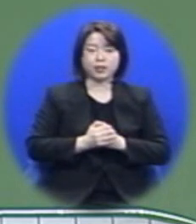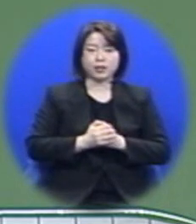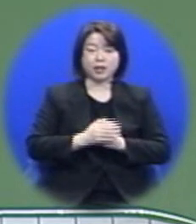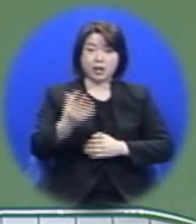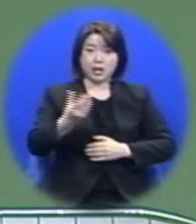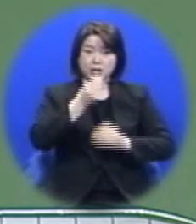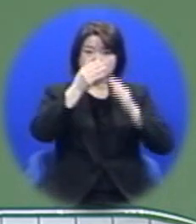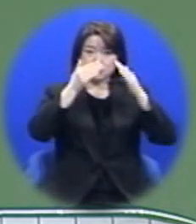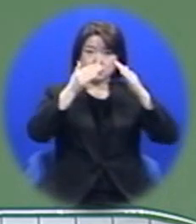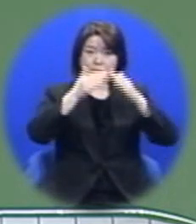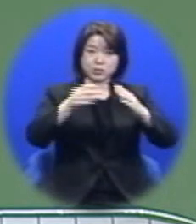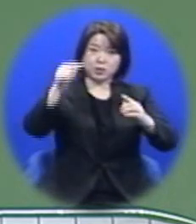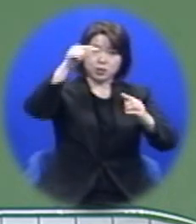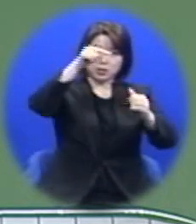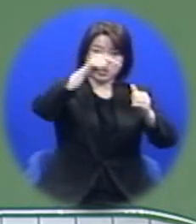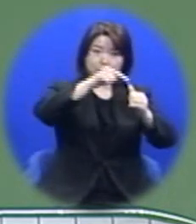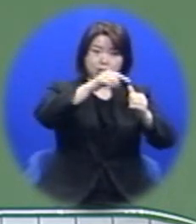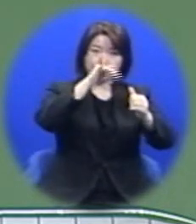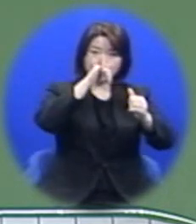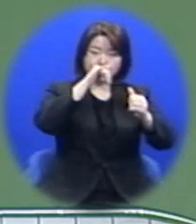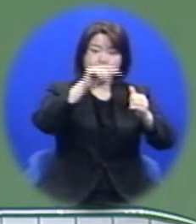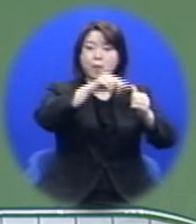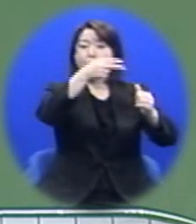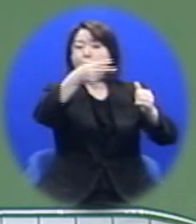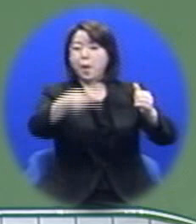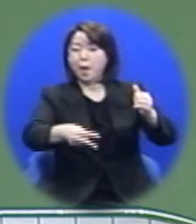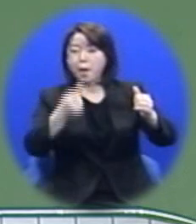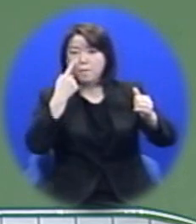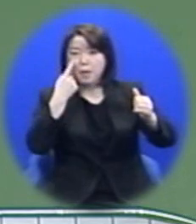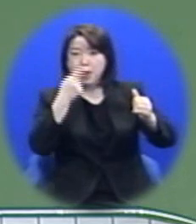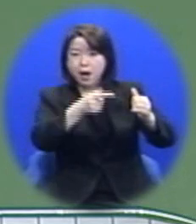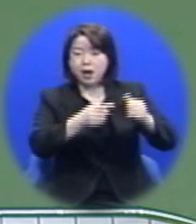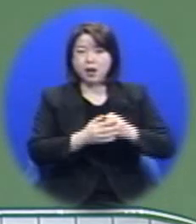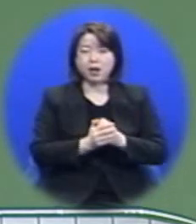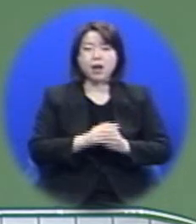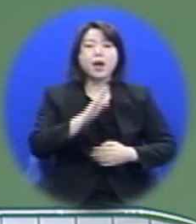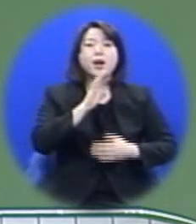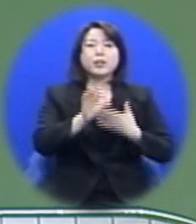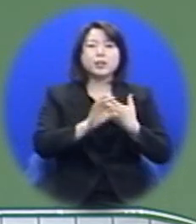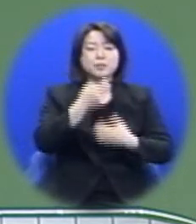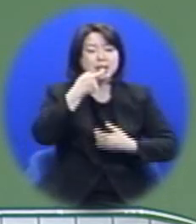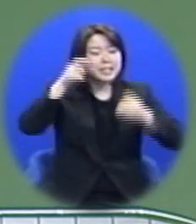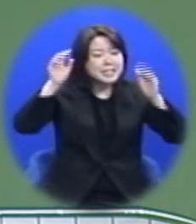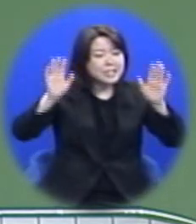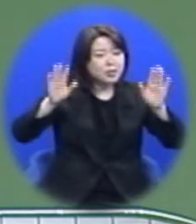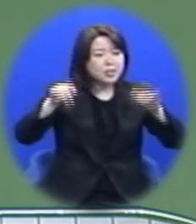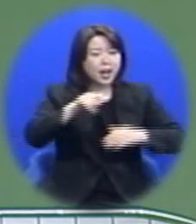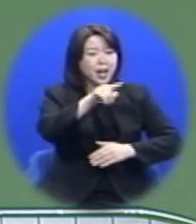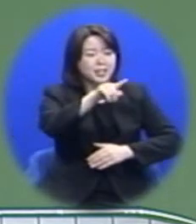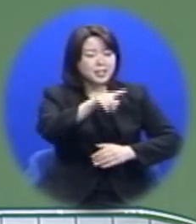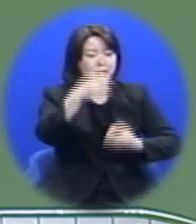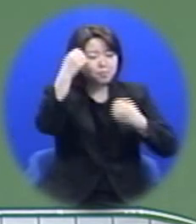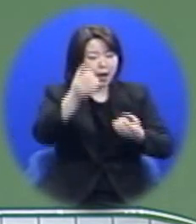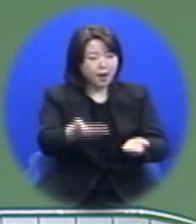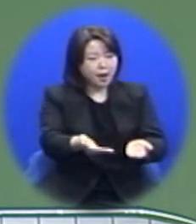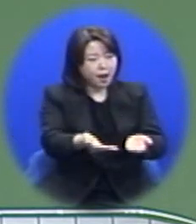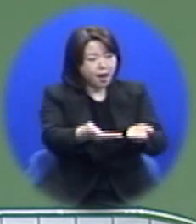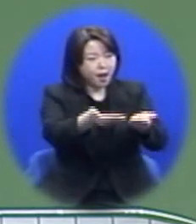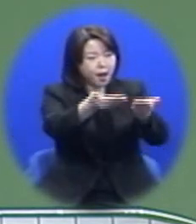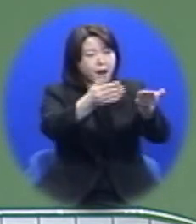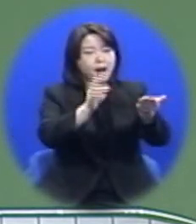꼭대기에 세워놓고 예수님 보고 뛰어내려보라고. 그러면 천사가 너의 발을 받쳐줄 거